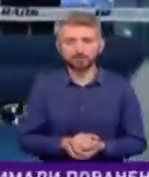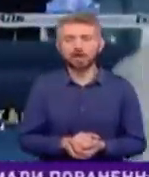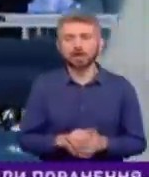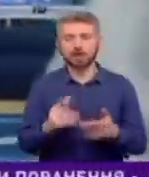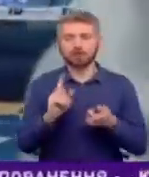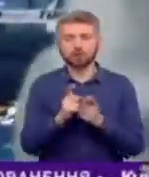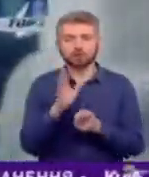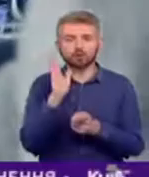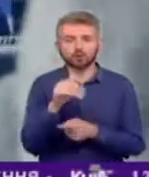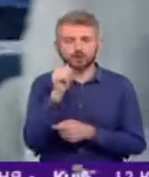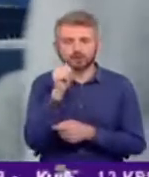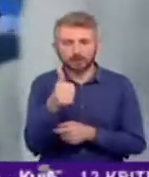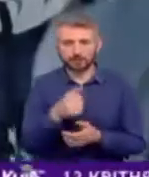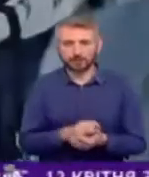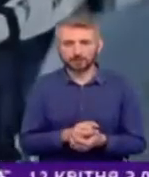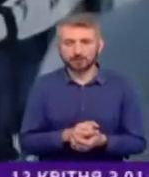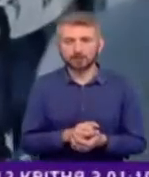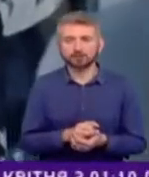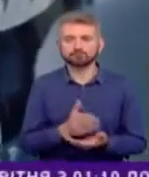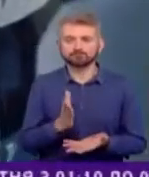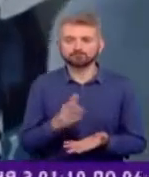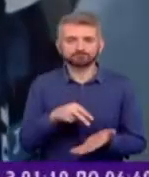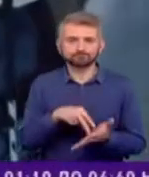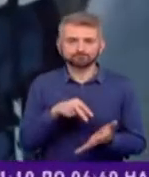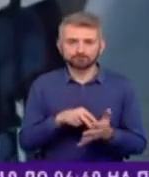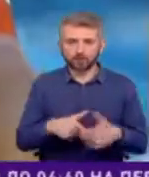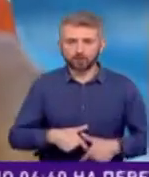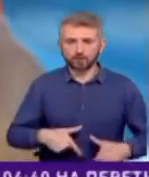поєдинок відбудеться завтра. На кону стоятимуть